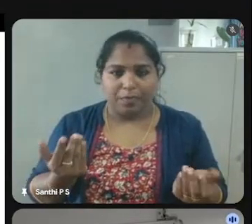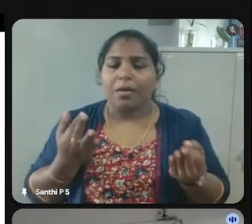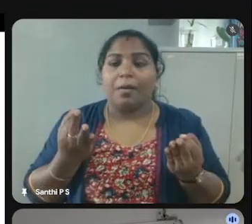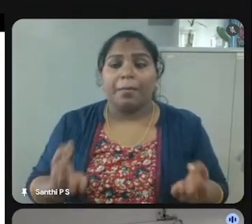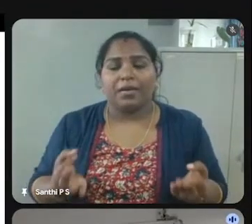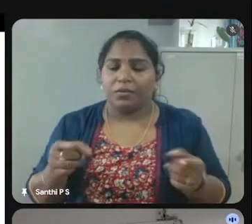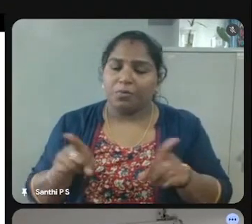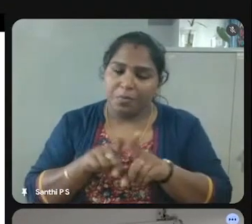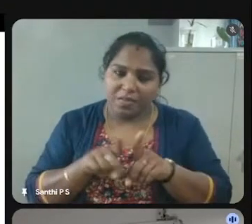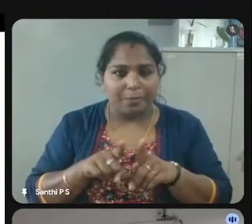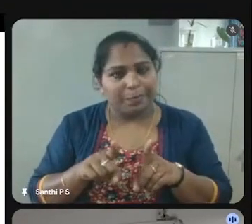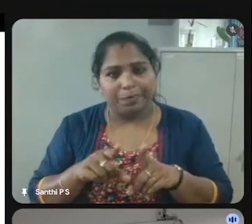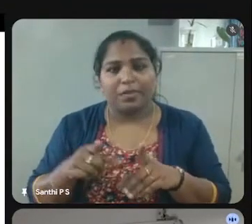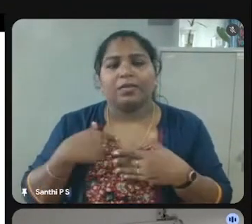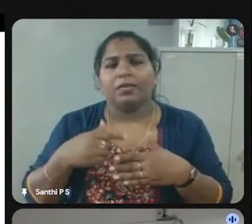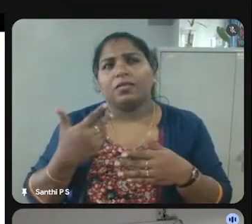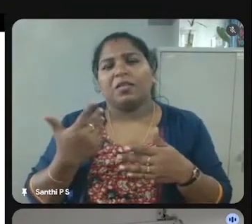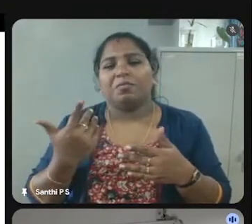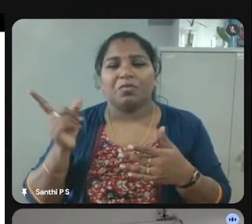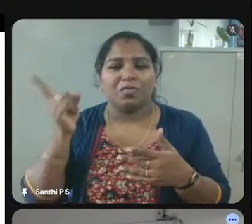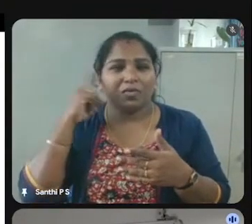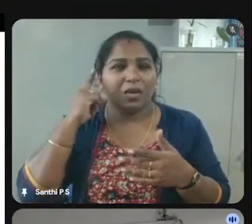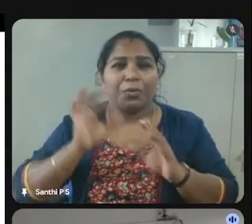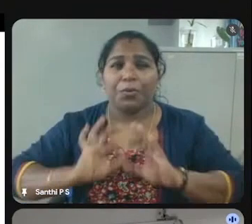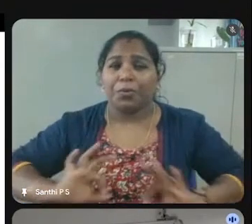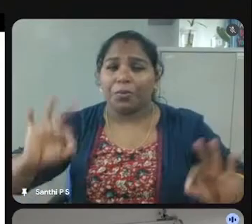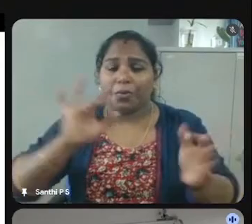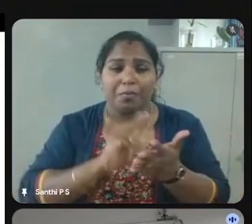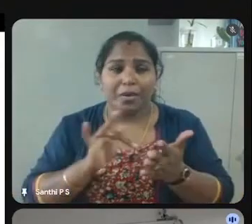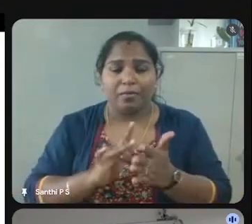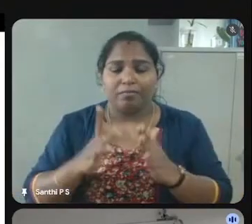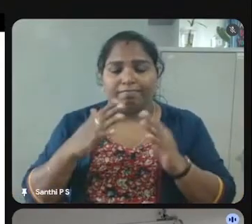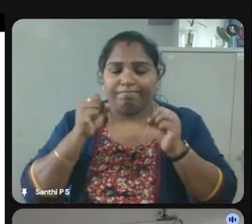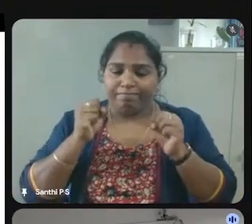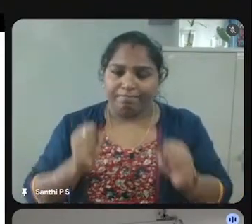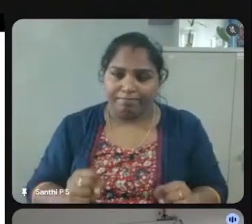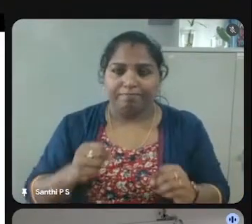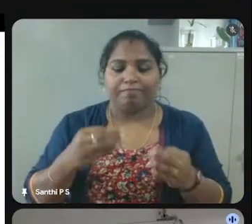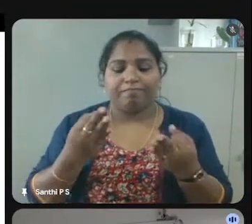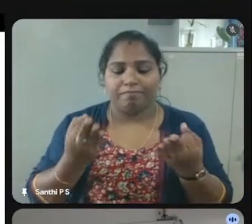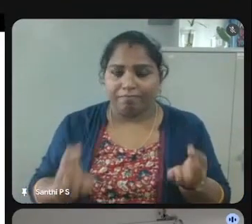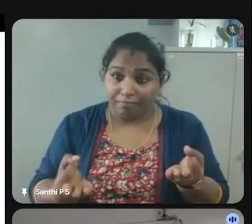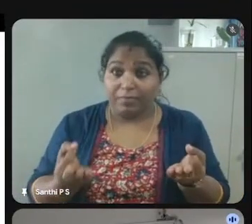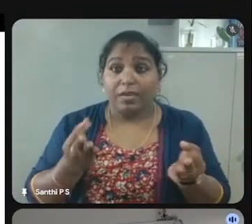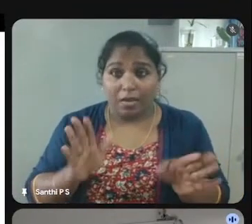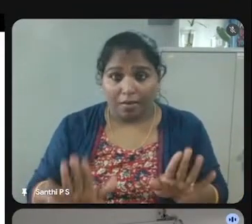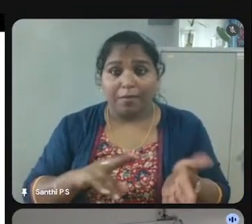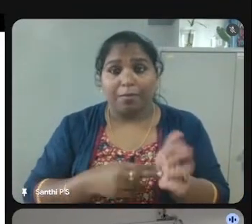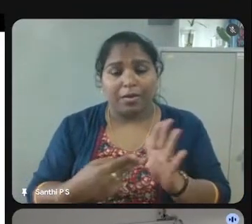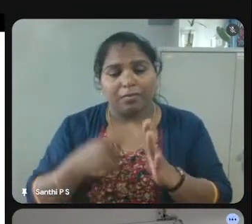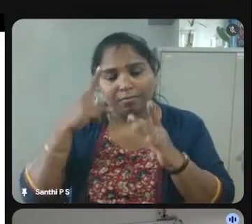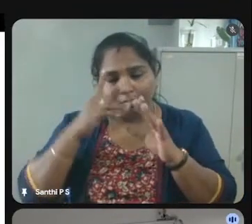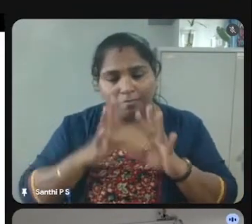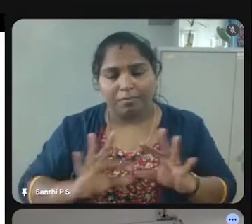പറയുന്നത് ഇതുപോലെ തന്നെ നമുക്ക് കാമായിട്ടുള്ള ഒരു അറ്റ്മോസ്ഫിയറിൽ ഇരുന്ന് ആ ഒരു പ്രോപ്പർ വേയിൽ മെഡിറ്റേറ്റ് ചെയ്യുകയാണെന്നുണ്ടെങ്കിൽ അവിടെയും നല്ല ഒരു